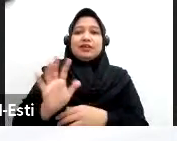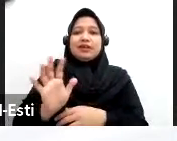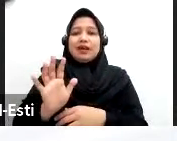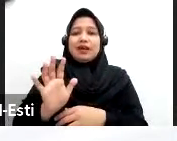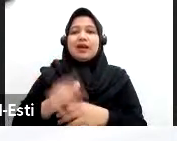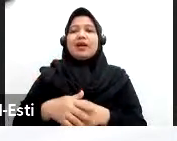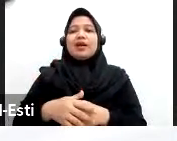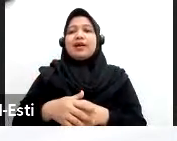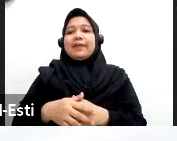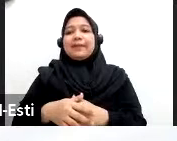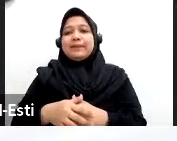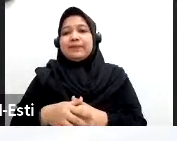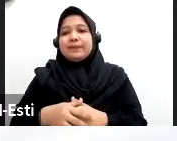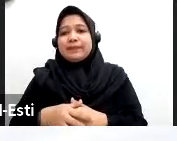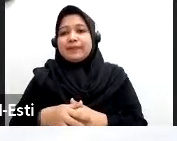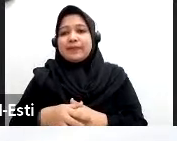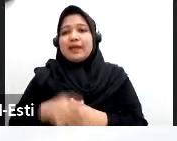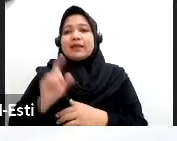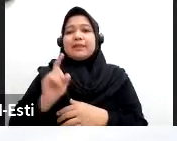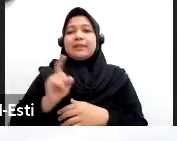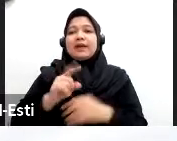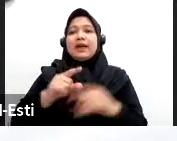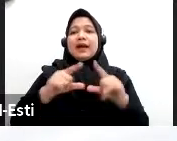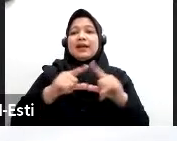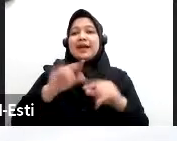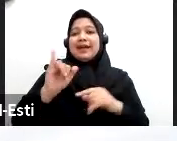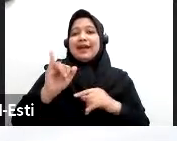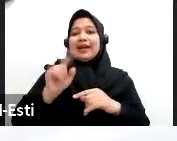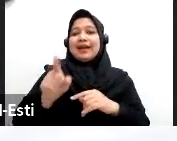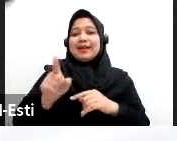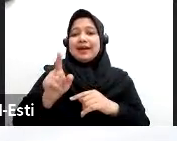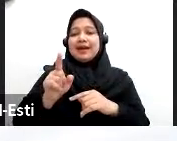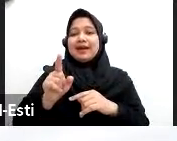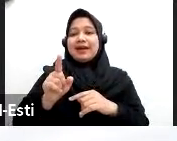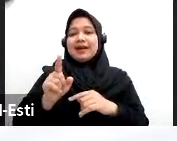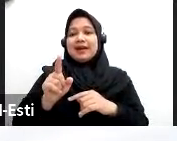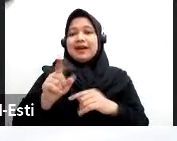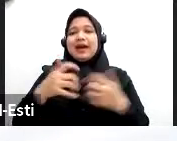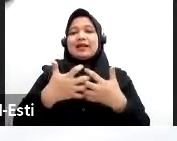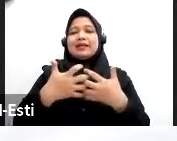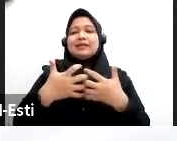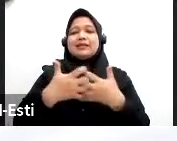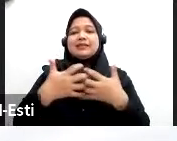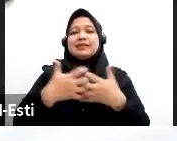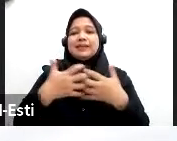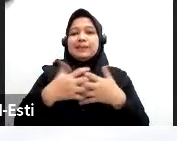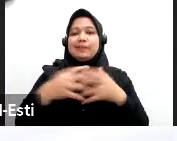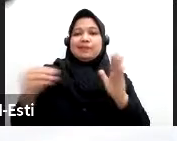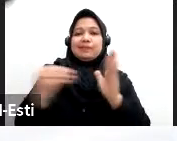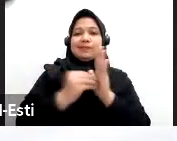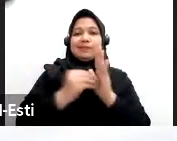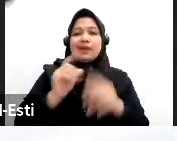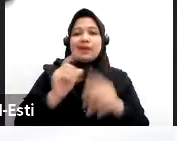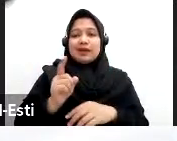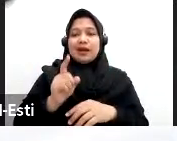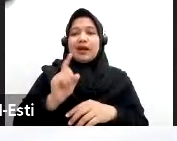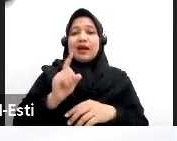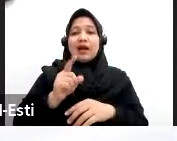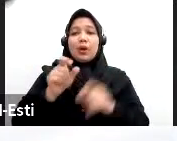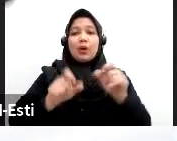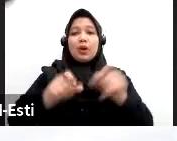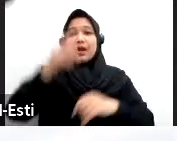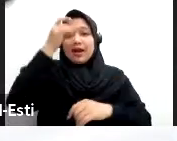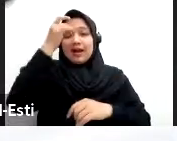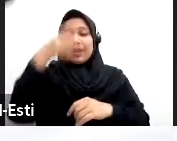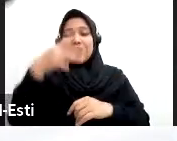juga karena ada semacam air juga disitu ada ada sistemnya dihormati situ kalau kemudian para ahli oder